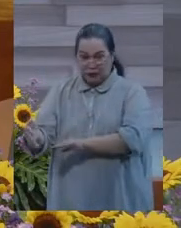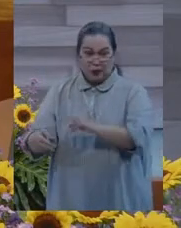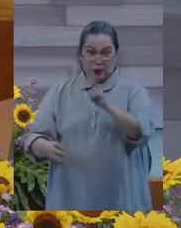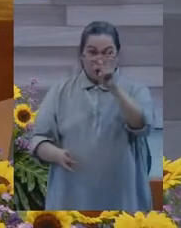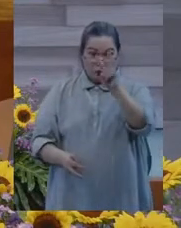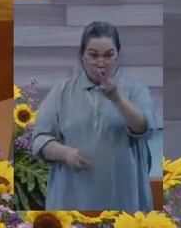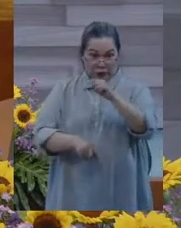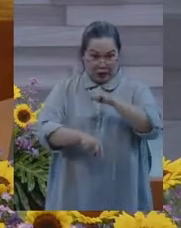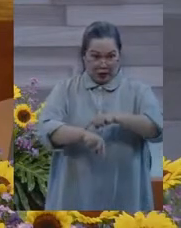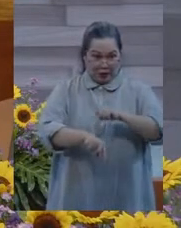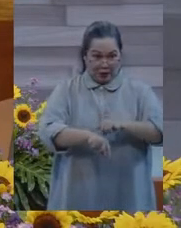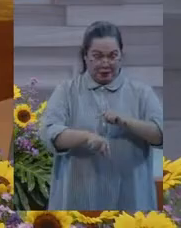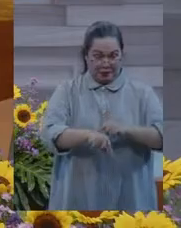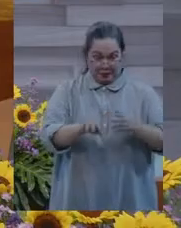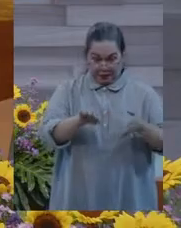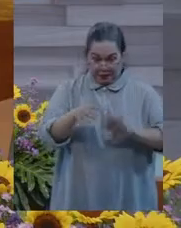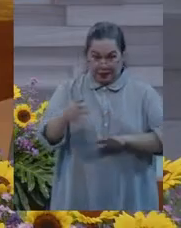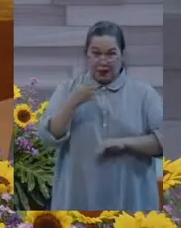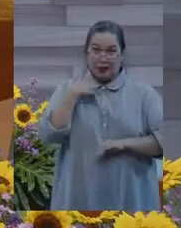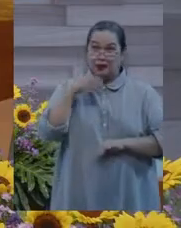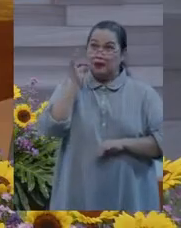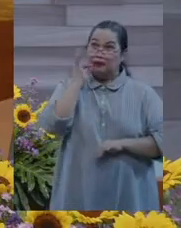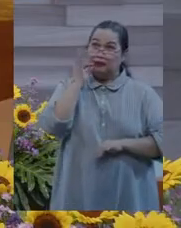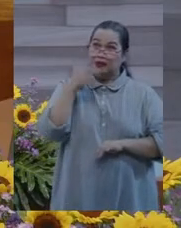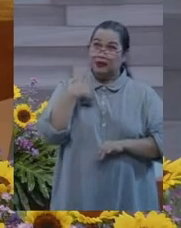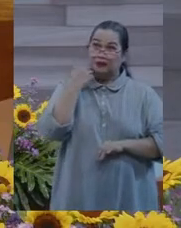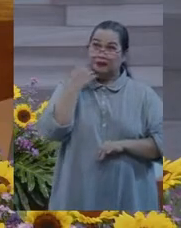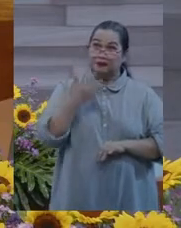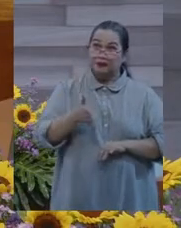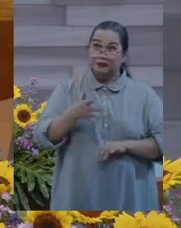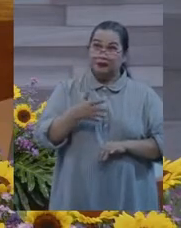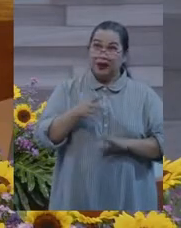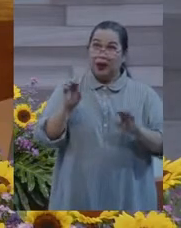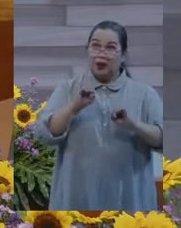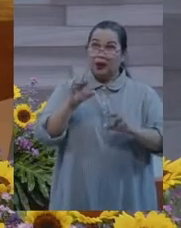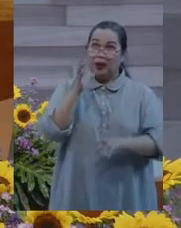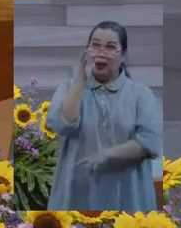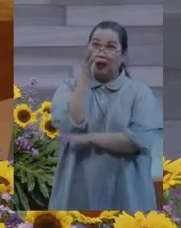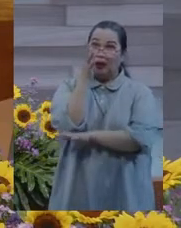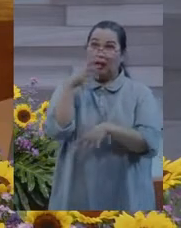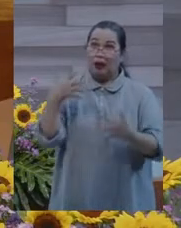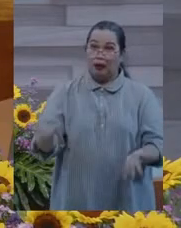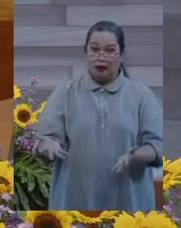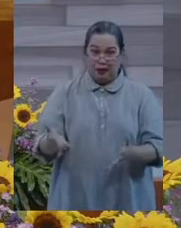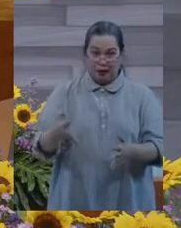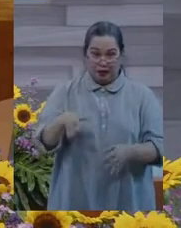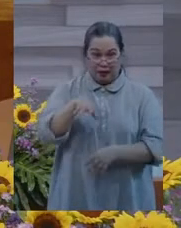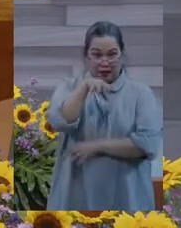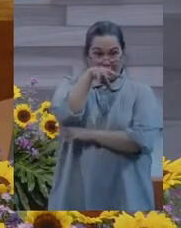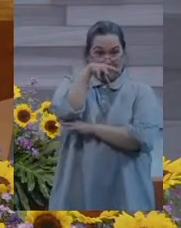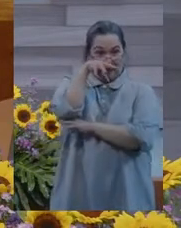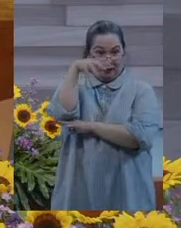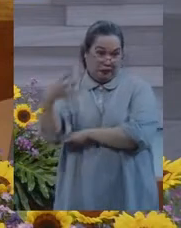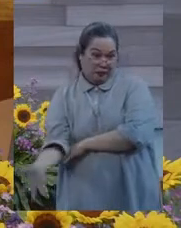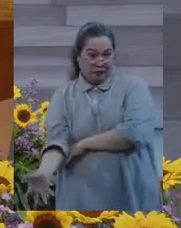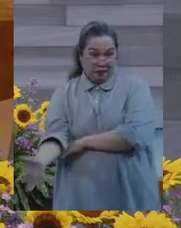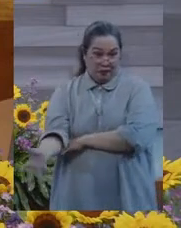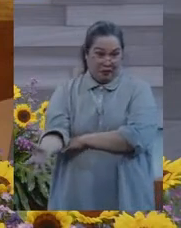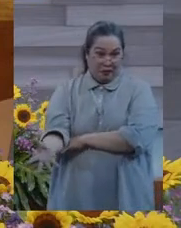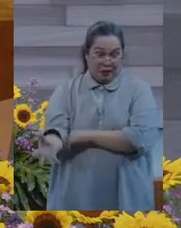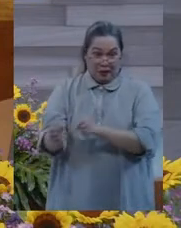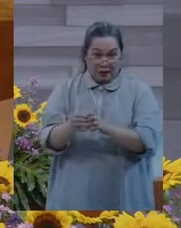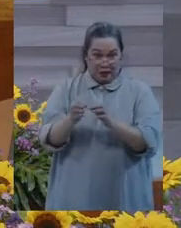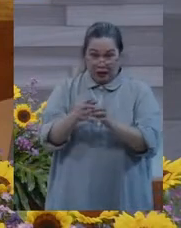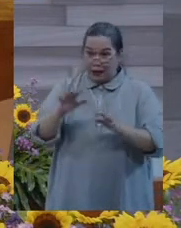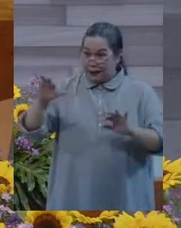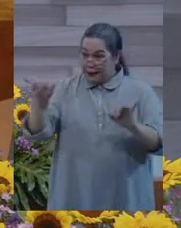Kasi patay na, wala nang ang prutas, wala nang ang dahon, wala pang ugat, uprooted. Waves